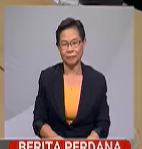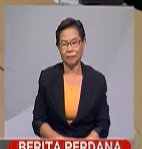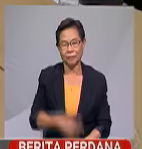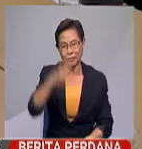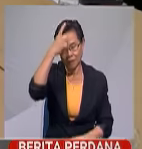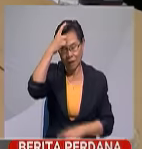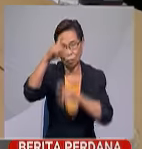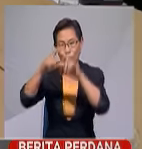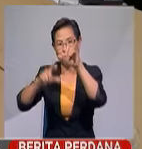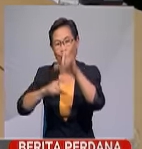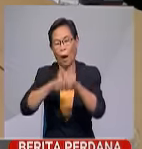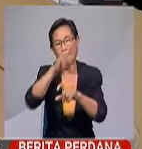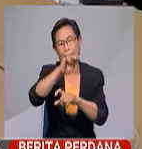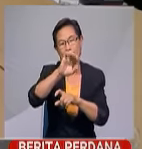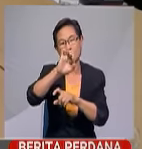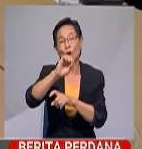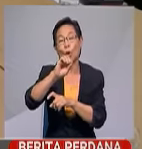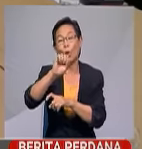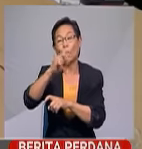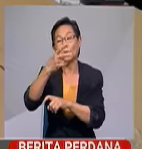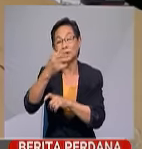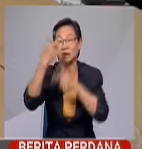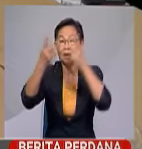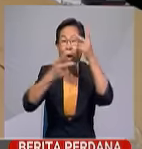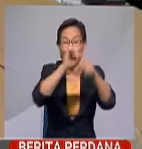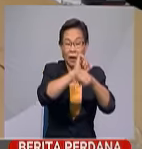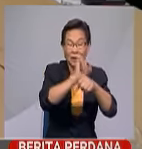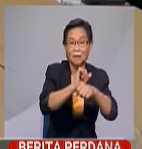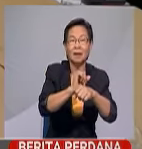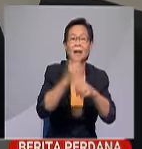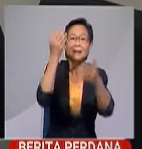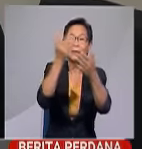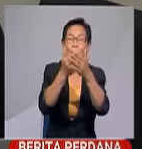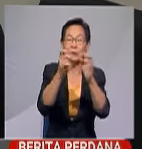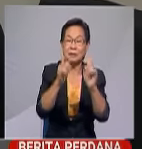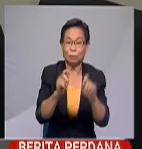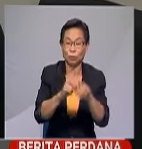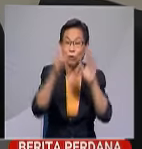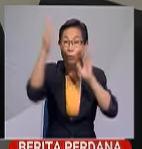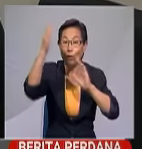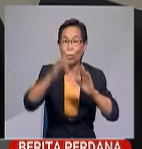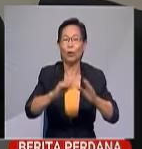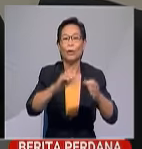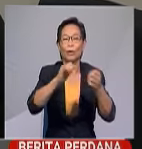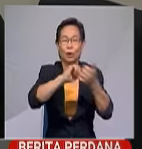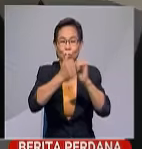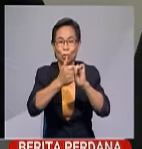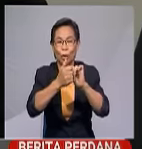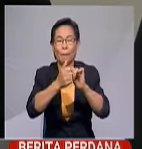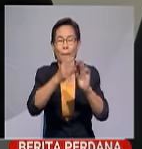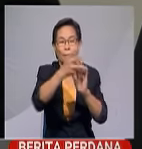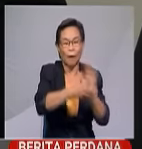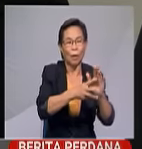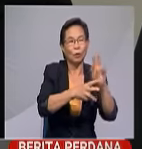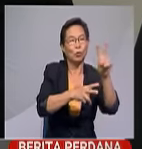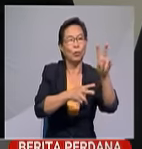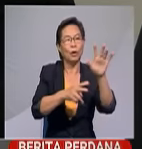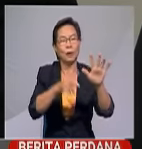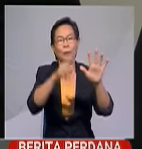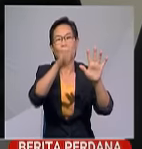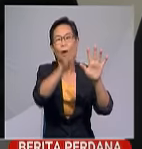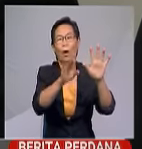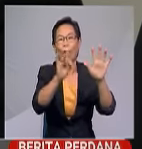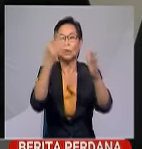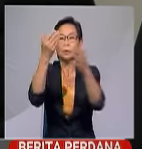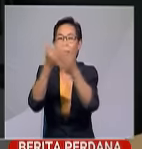Dato' Bandar Miyoshi itu dalam rangka lawatan kerja sehingga Sabtu ini di Malaysia. Sukan Paralimpik Tokyo akan berlangsung dari 25 Ogos hingga 6 September